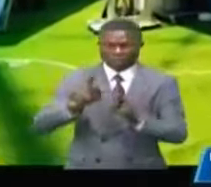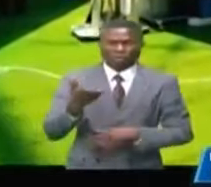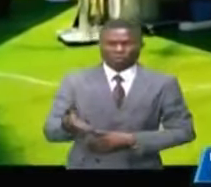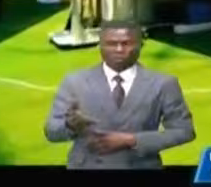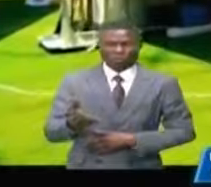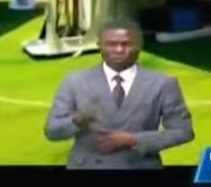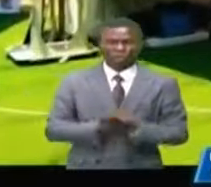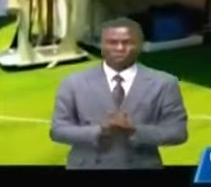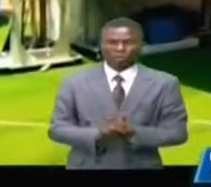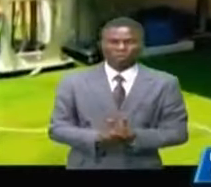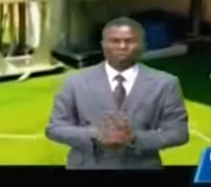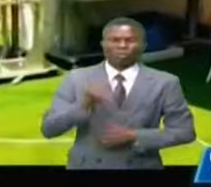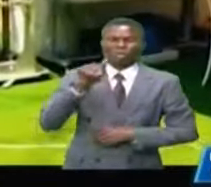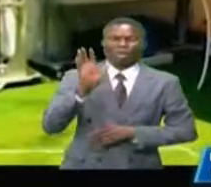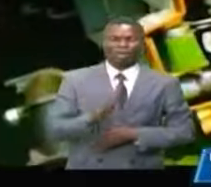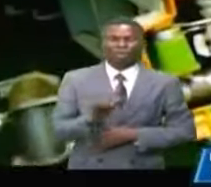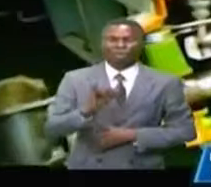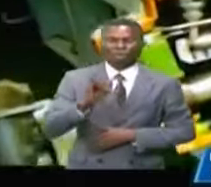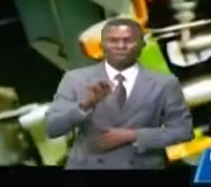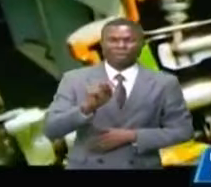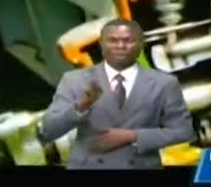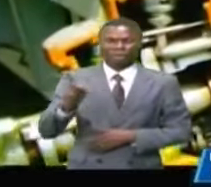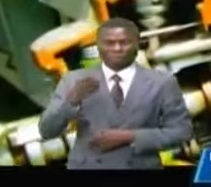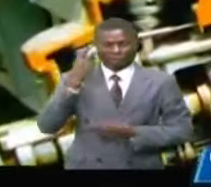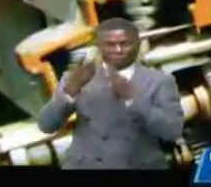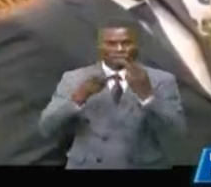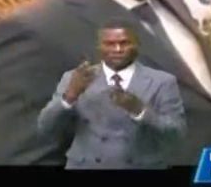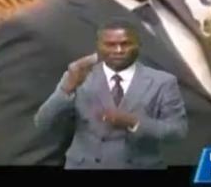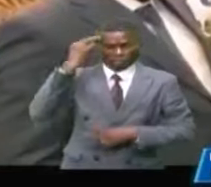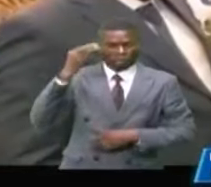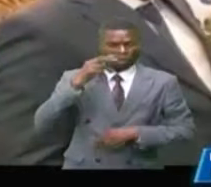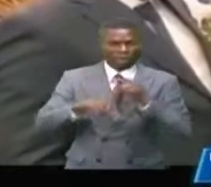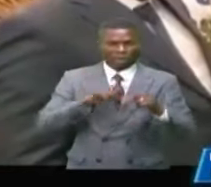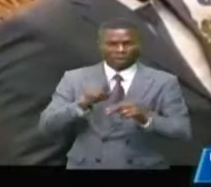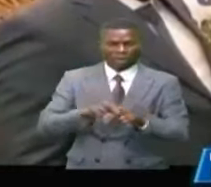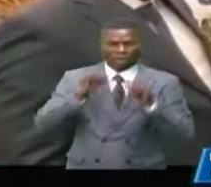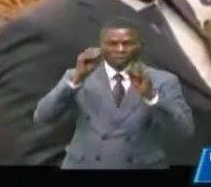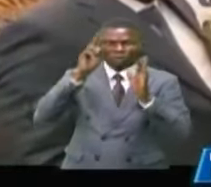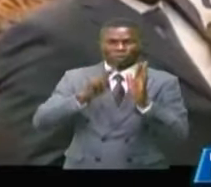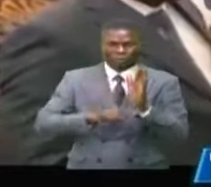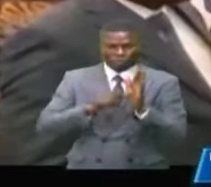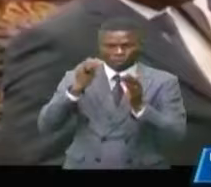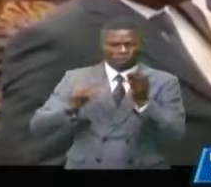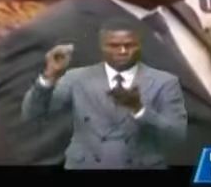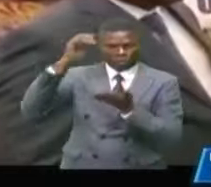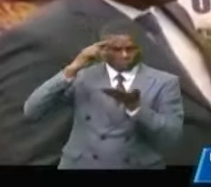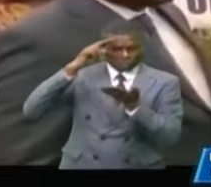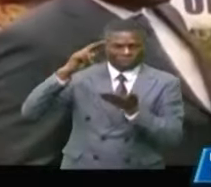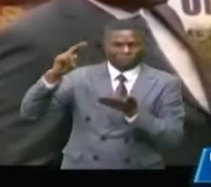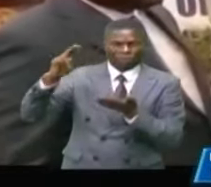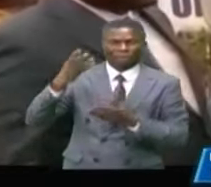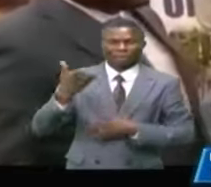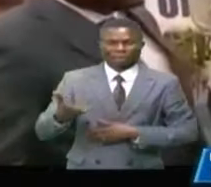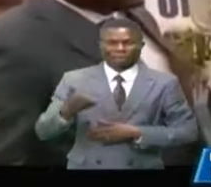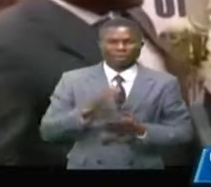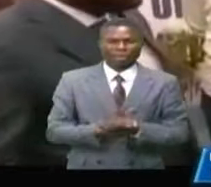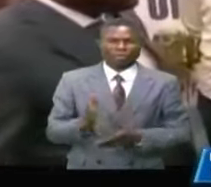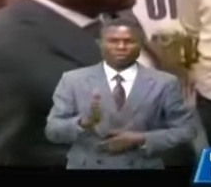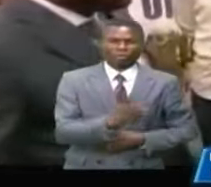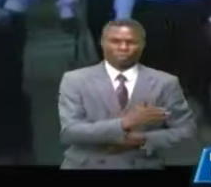stand de l'INPP a fait l'objet de la visite du ministre national de l'enseignement supérieur et